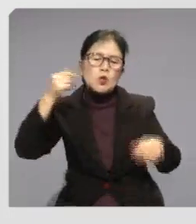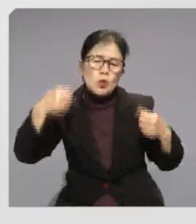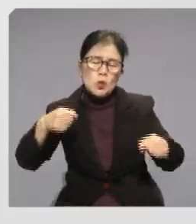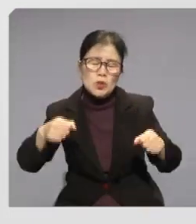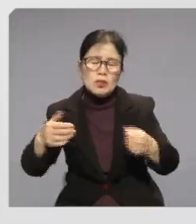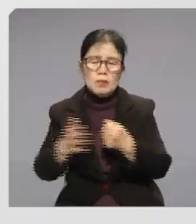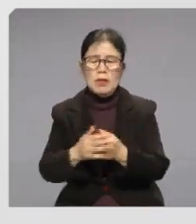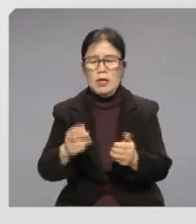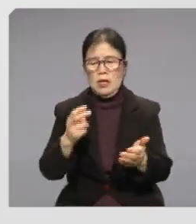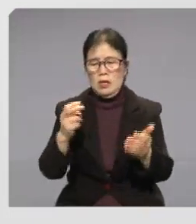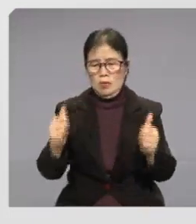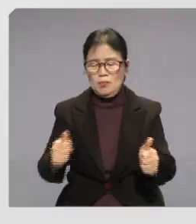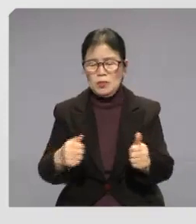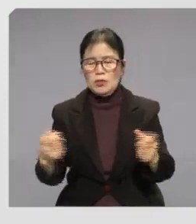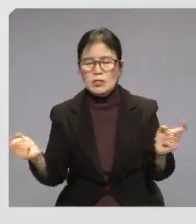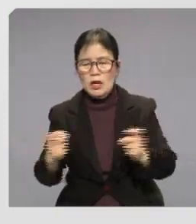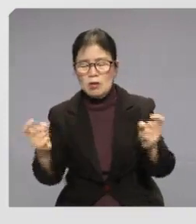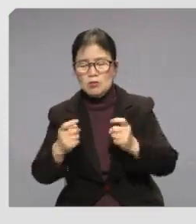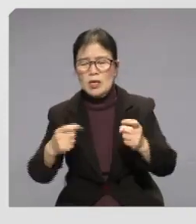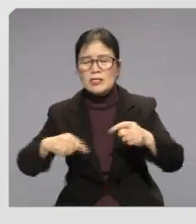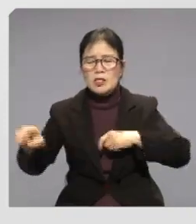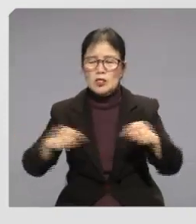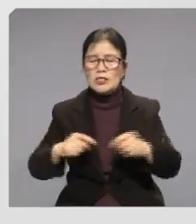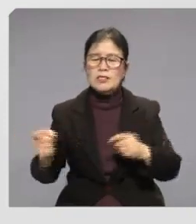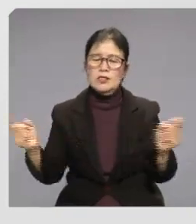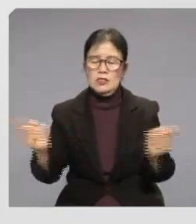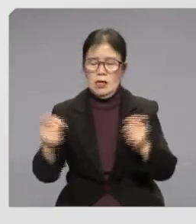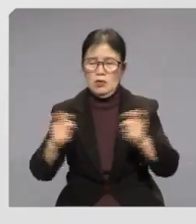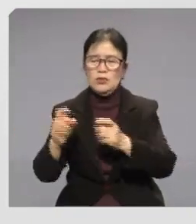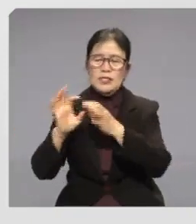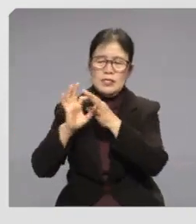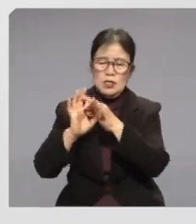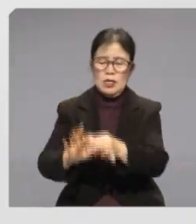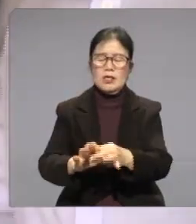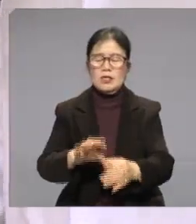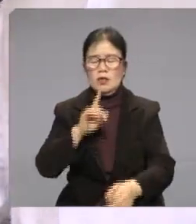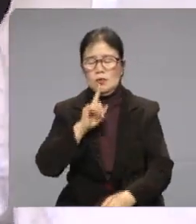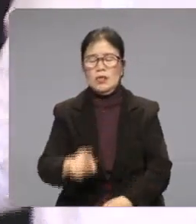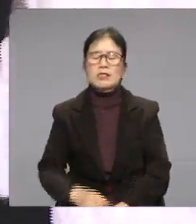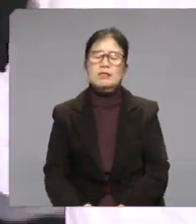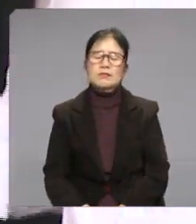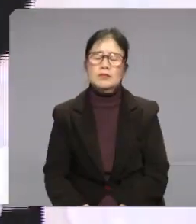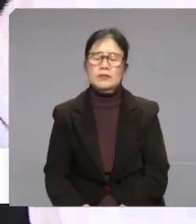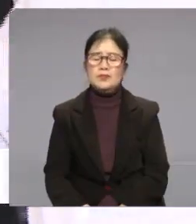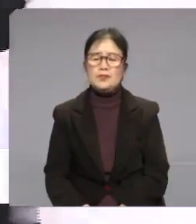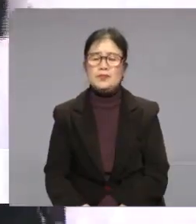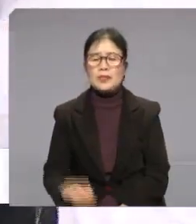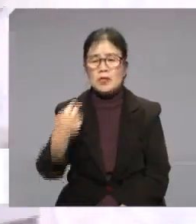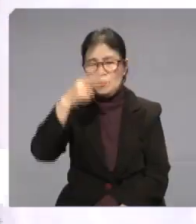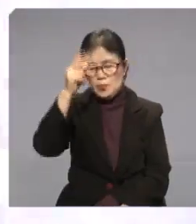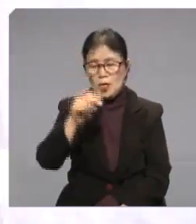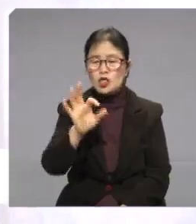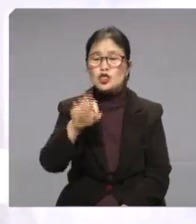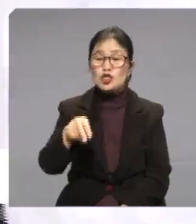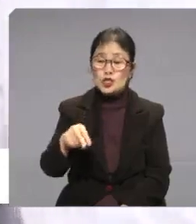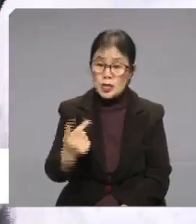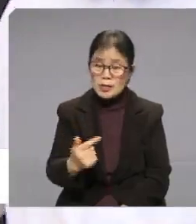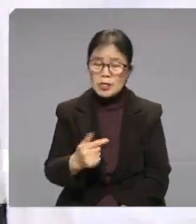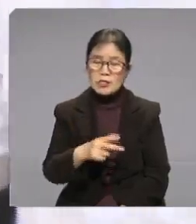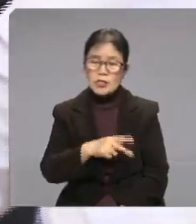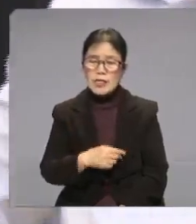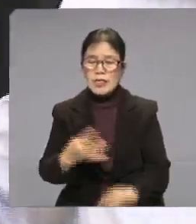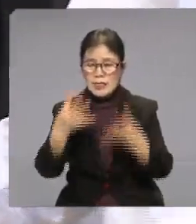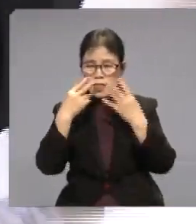싸움과 선거를 통한 정치적 싸움을 이어나가겠다고 밝혔습니다. 한편 검찰은 윤관석 의원에게